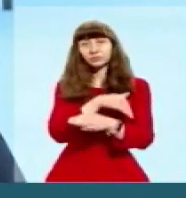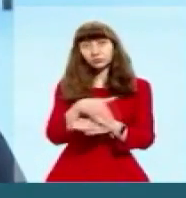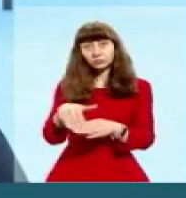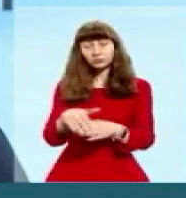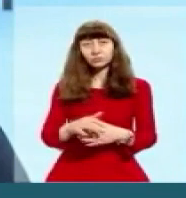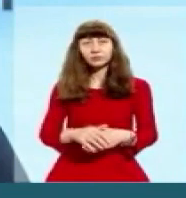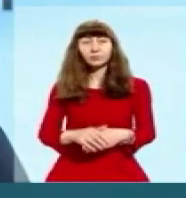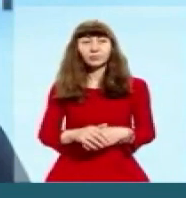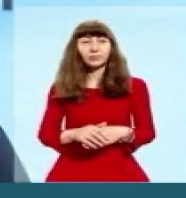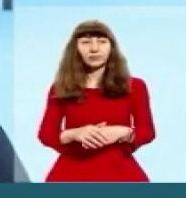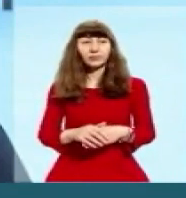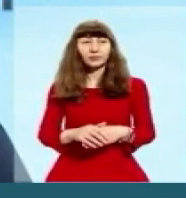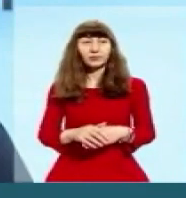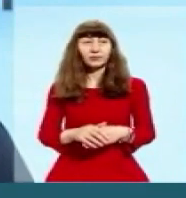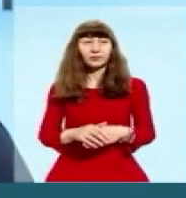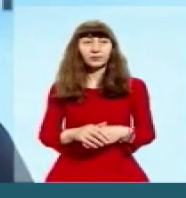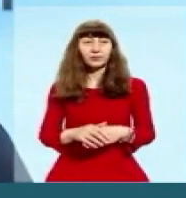улиц. То есть это